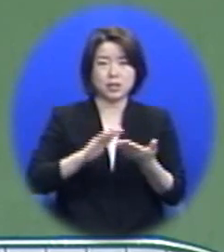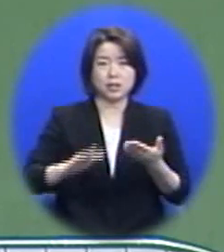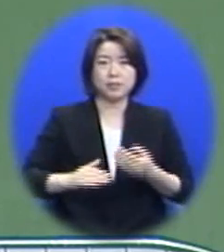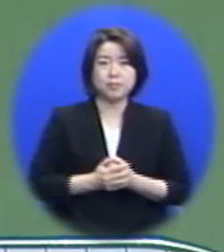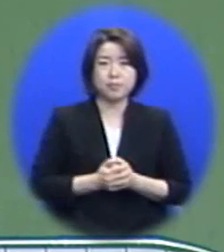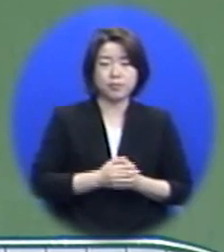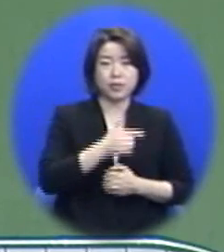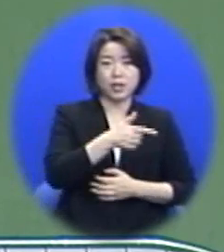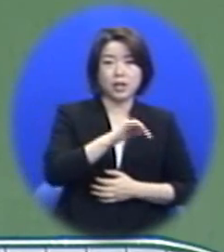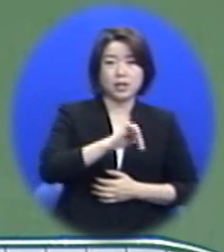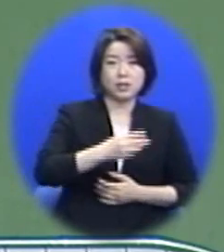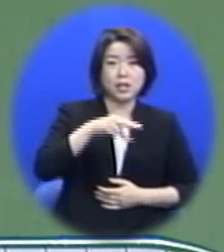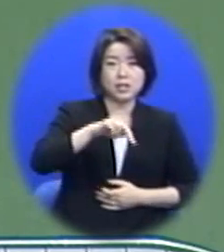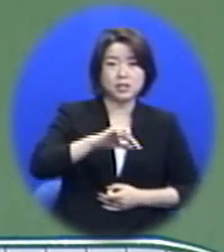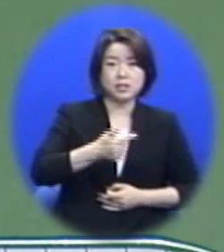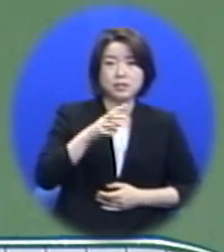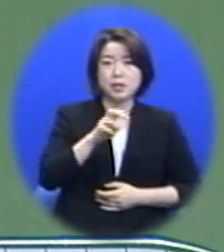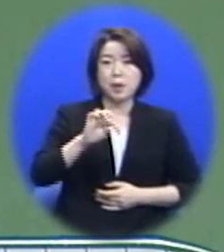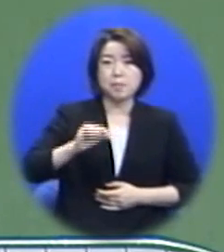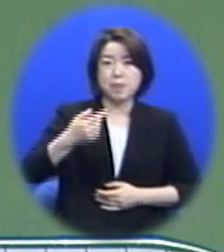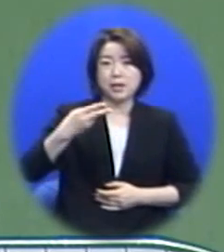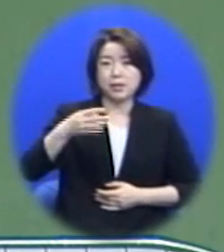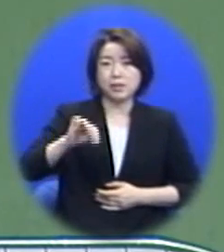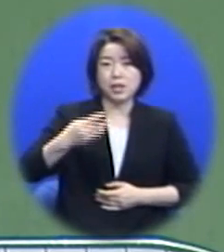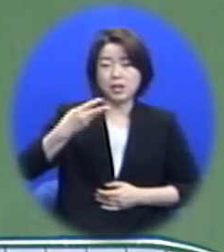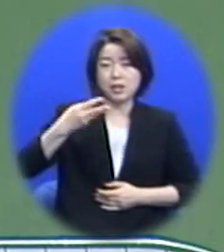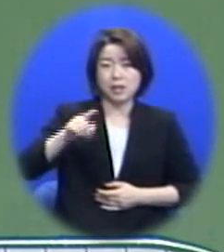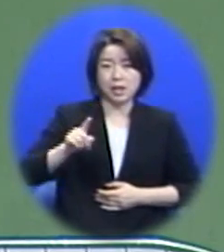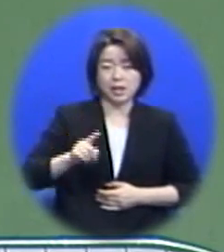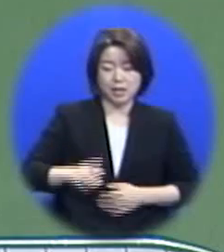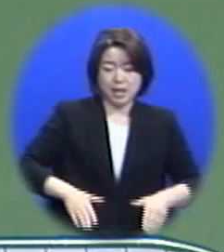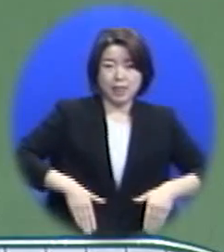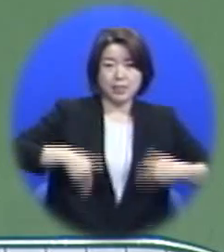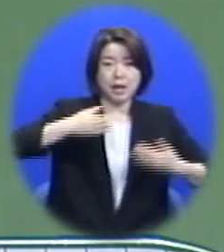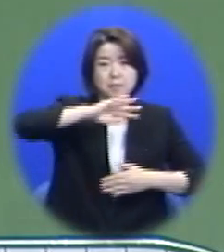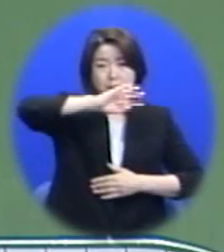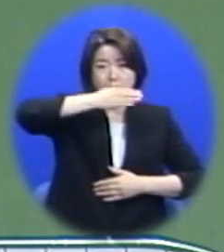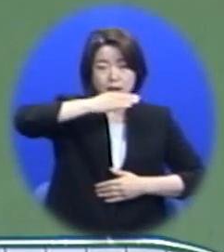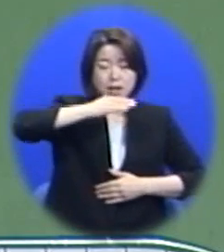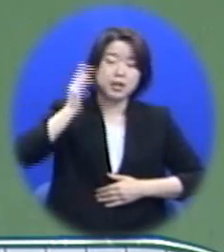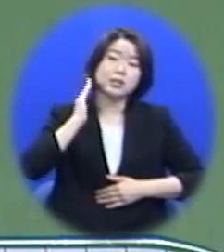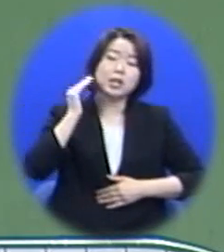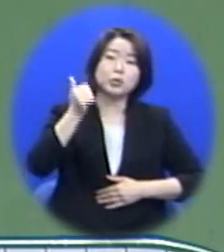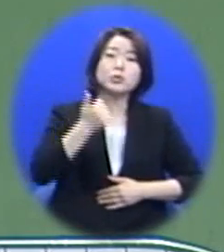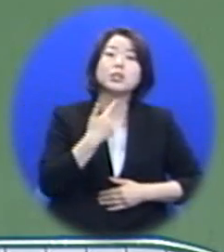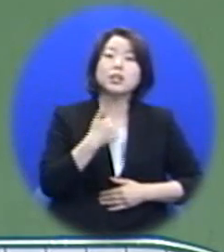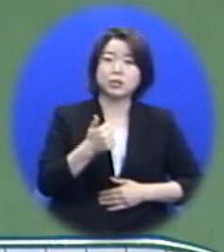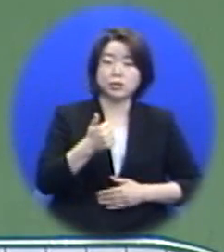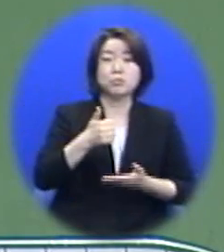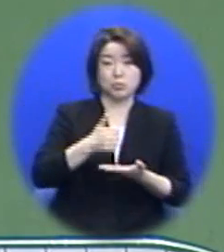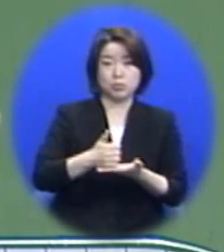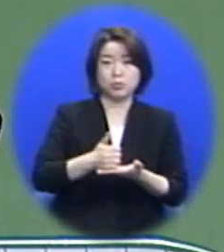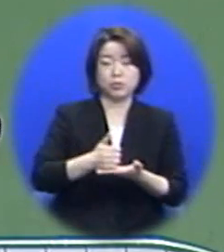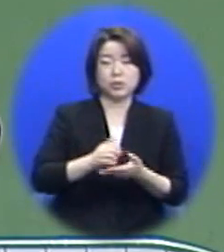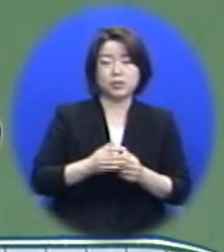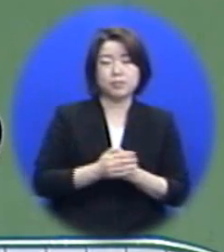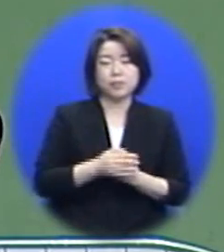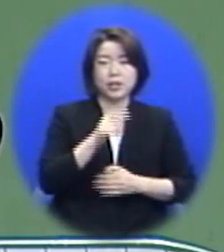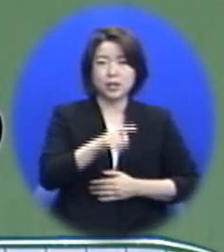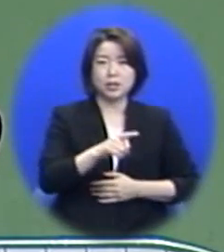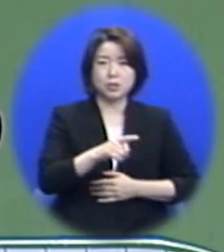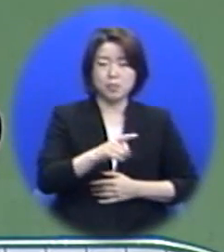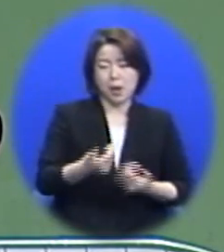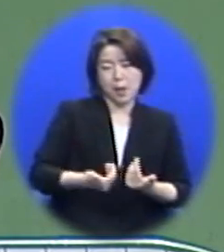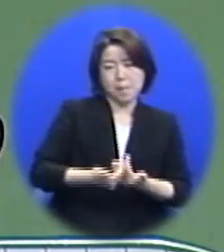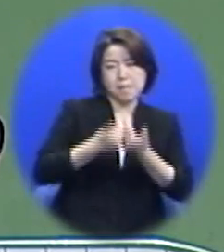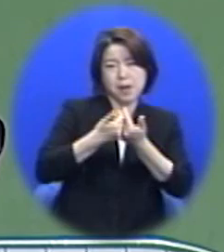넬슨 만들라라고 남아공 남아공의 대통령이었던 분이 있습니다 그분은 반인종차별